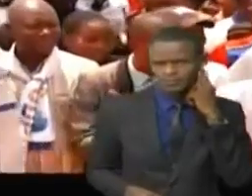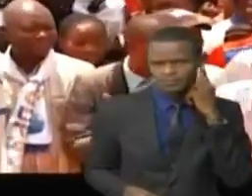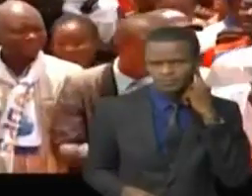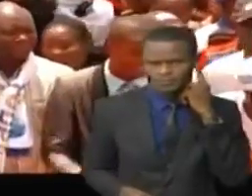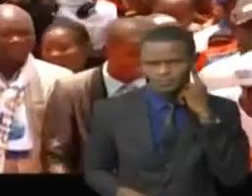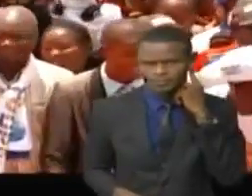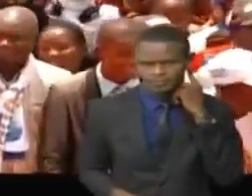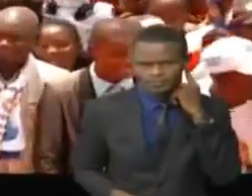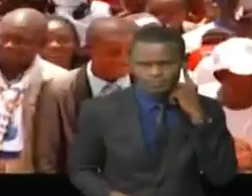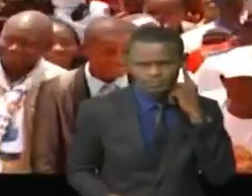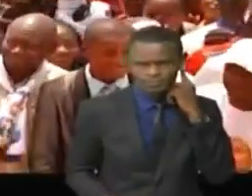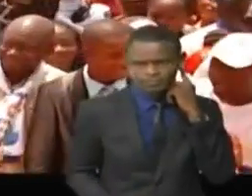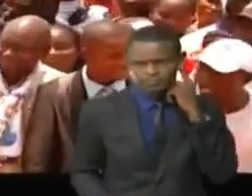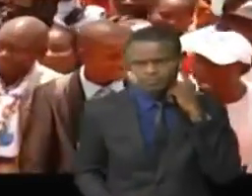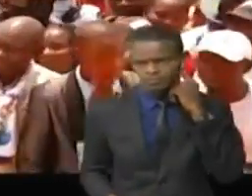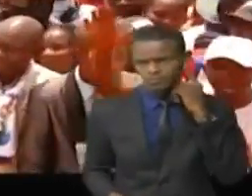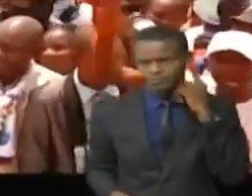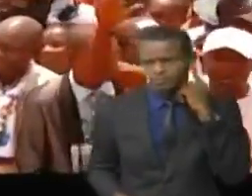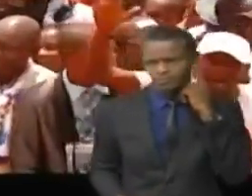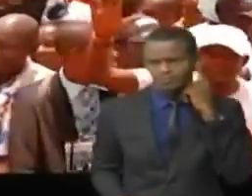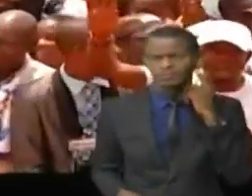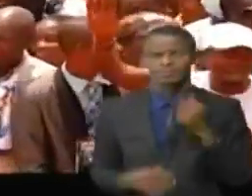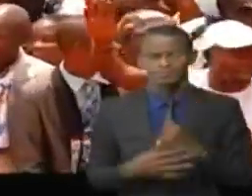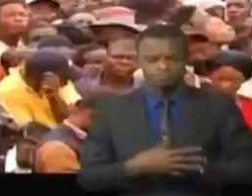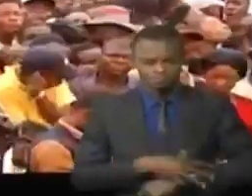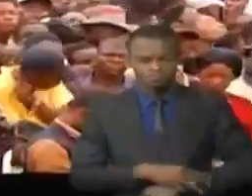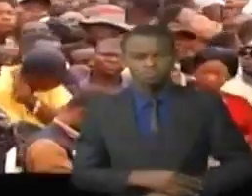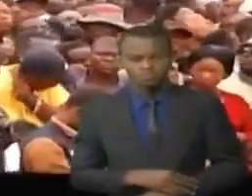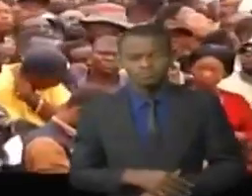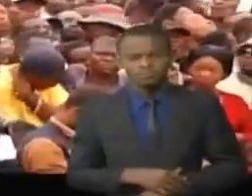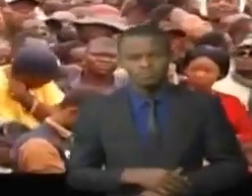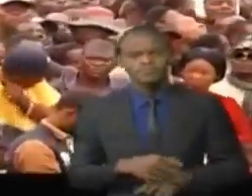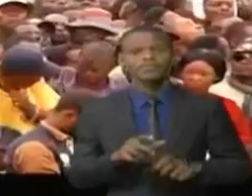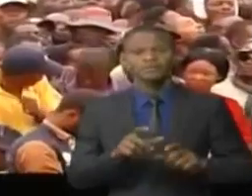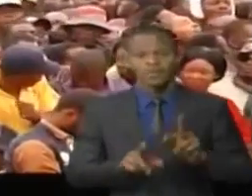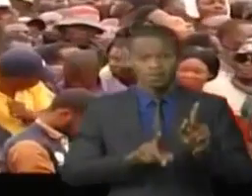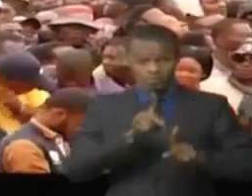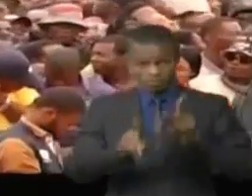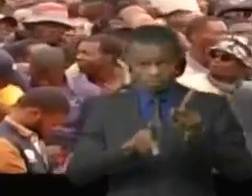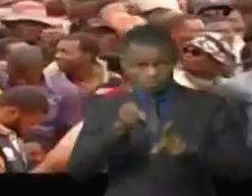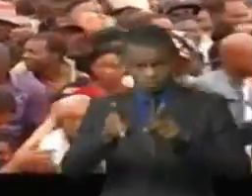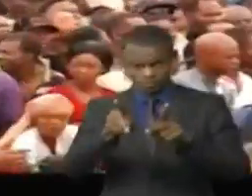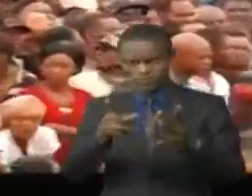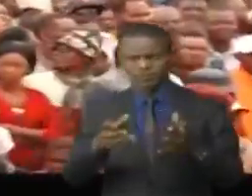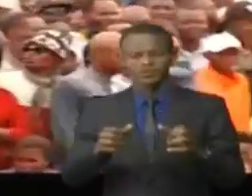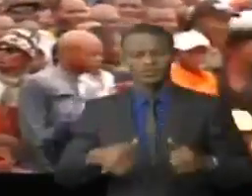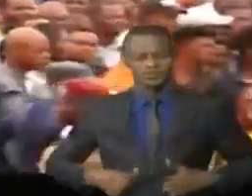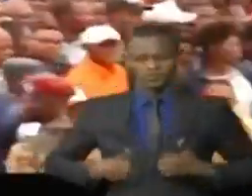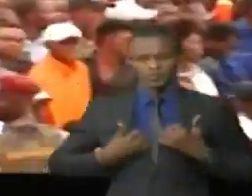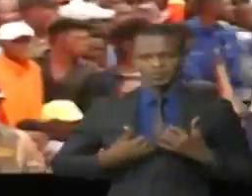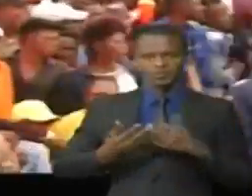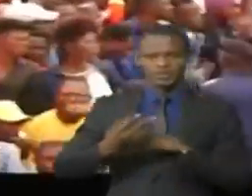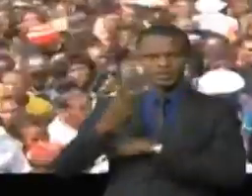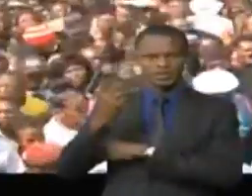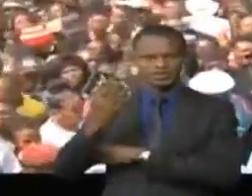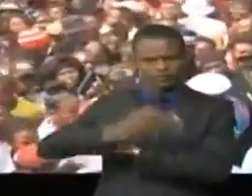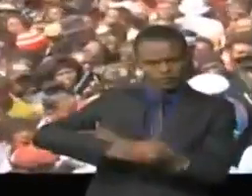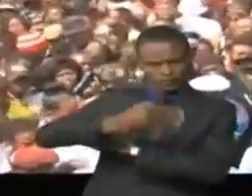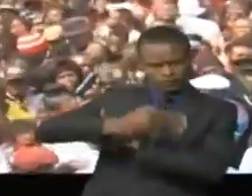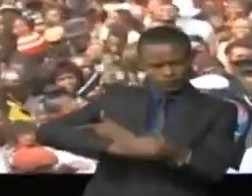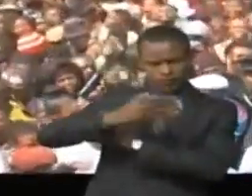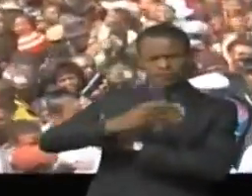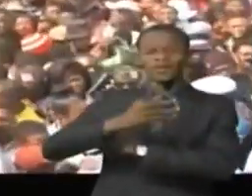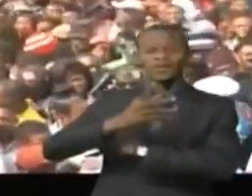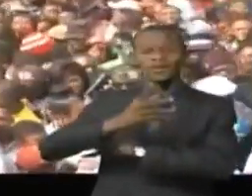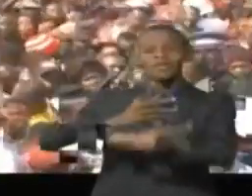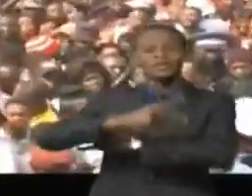mardi 3 octobre 2023. Ses habitants se sont donné rendez-vous sur ce terrain où le garant de la nation en visite pour inaugurer